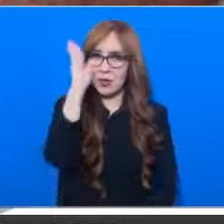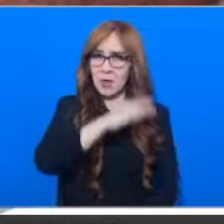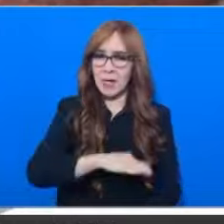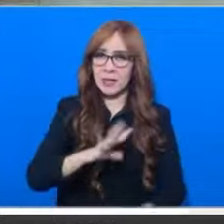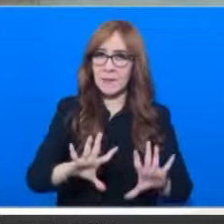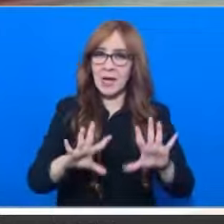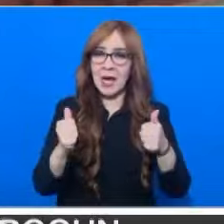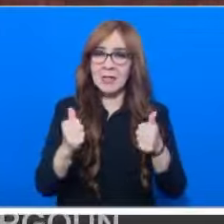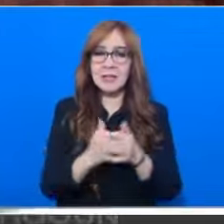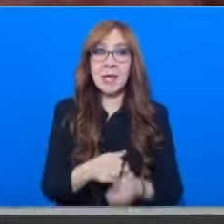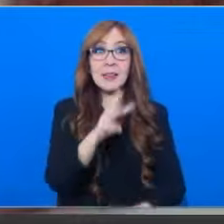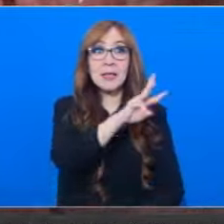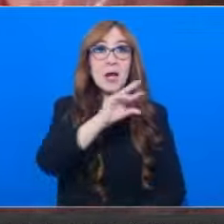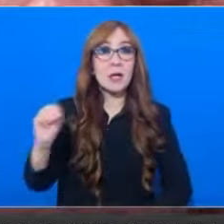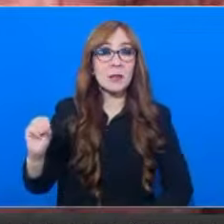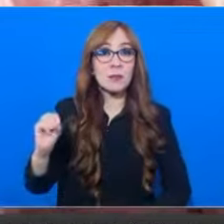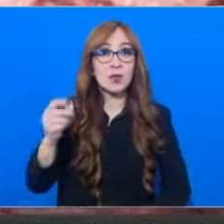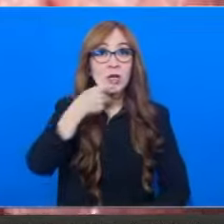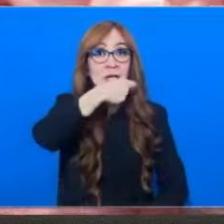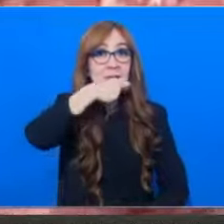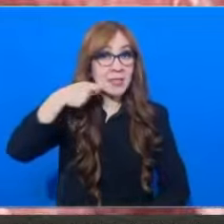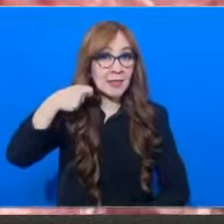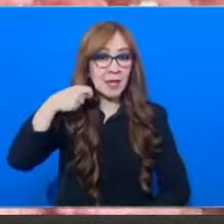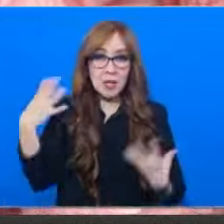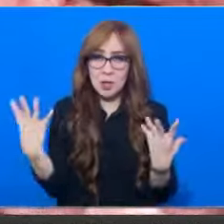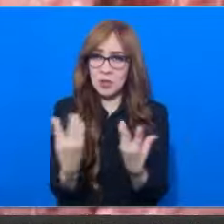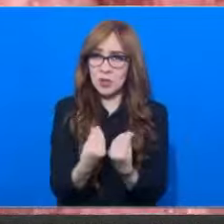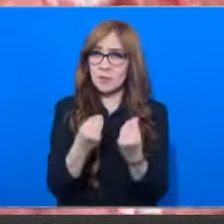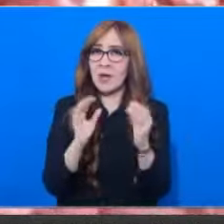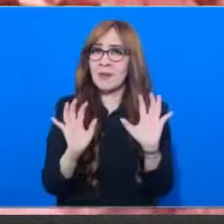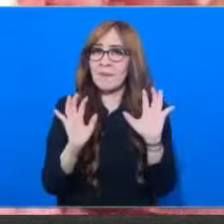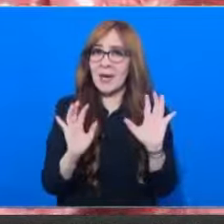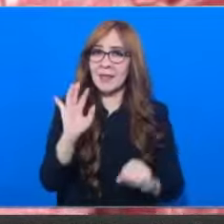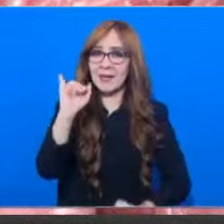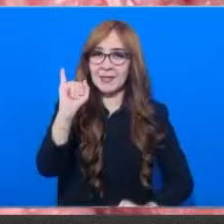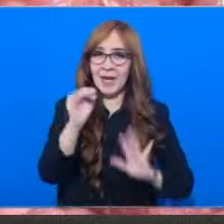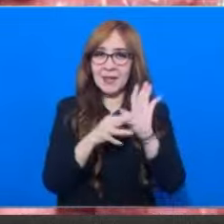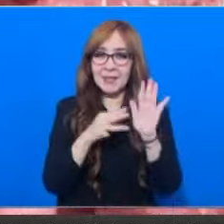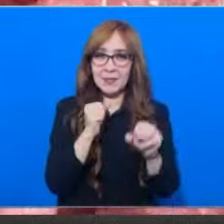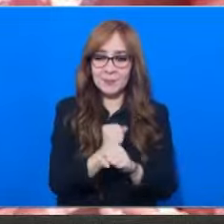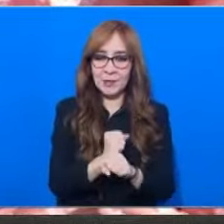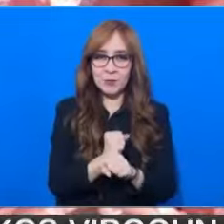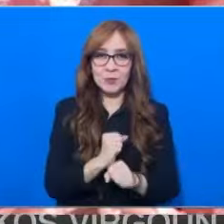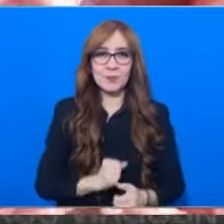dari 3.000 tusuk sate. Wah, jumlahnya lebih banyak pada akhir pekan atau hari libur.